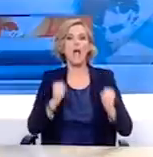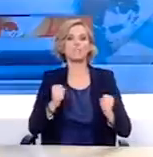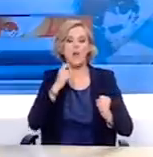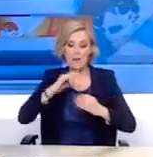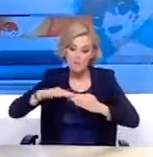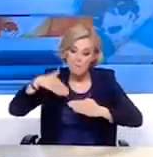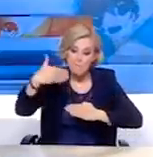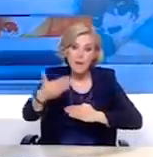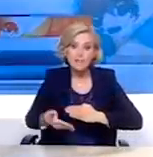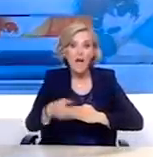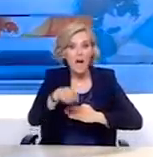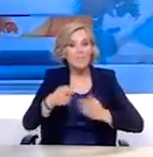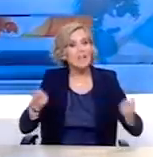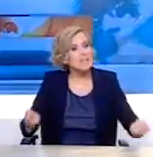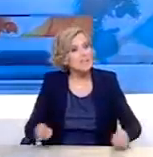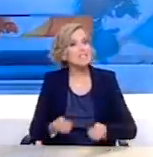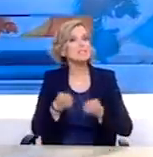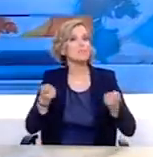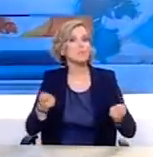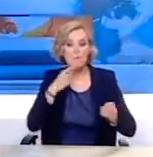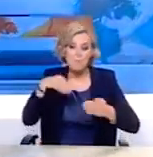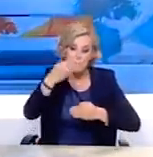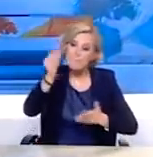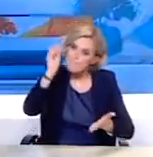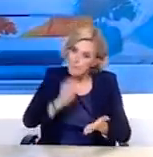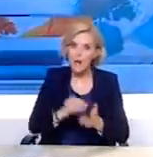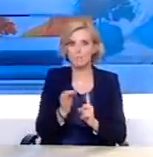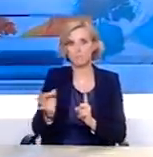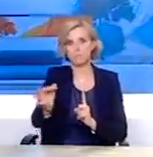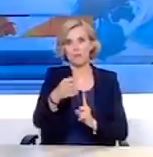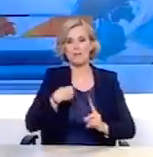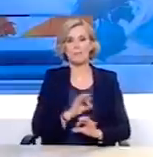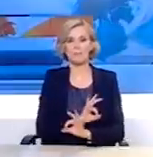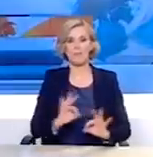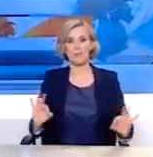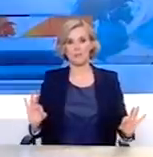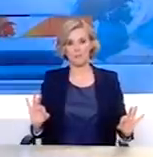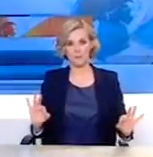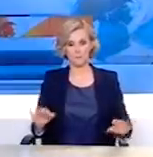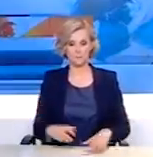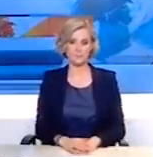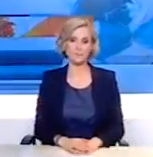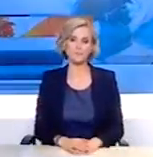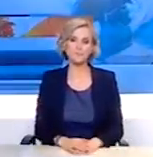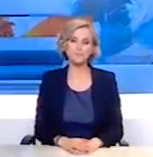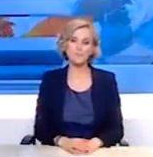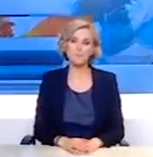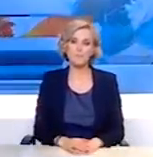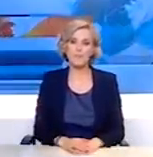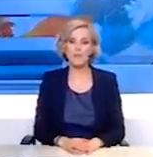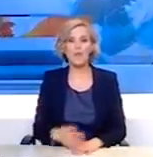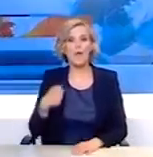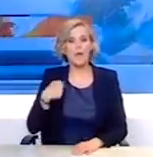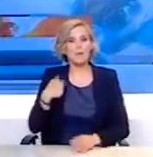φάση, να μας χρησιμεύσουν τα δεδομένα αυτά για την επόμενη χρονική περίοδο αυτής της πανδημίας. Θα φτάσουμε γρήγορα σε